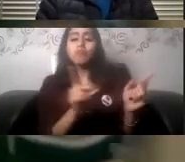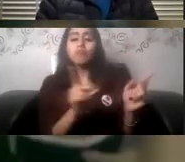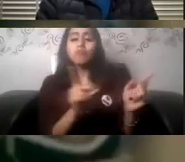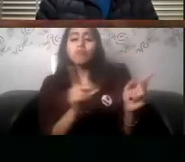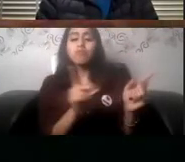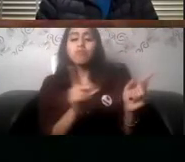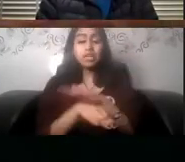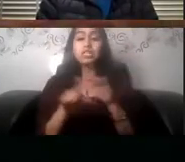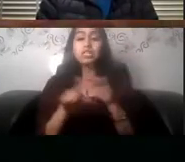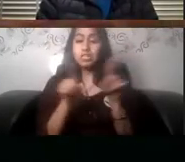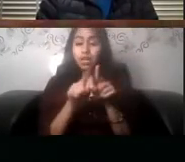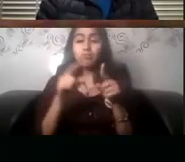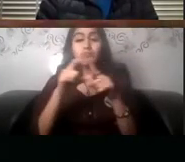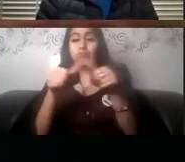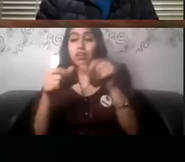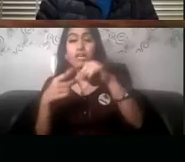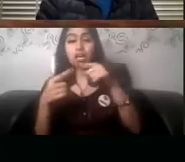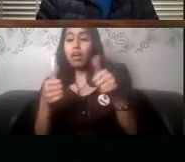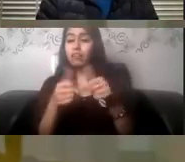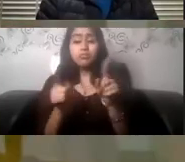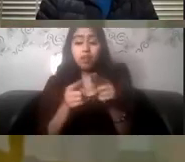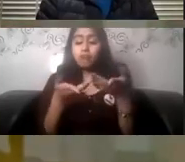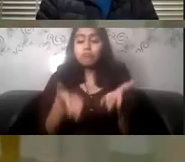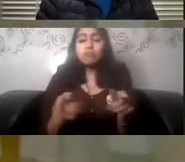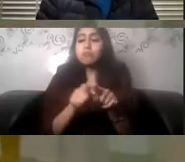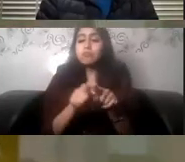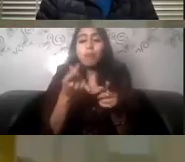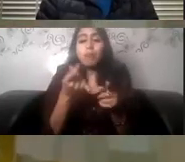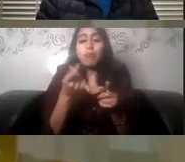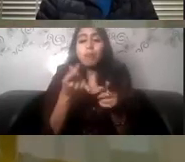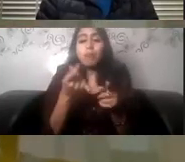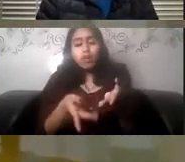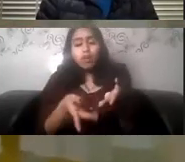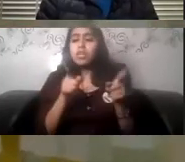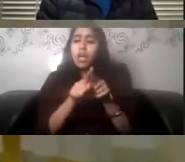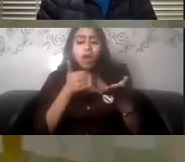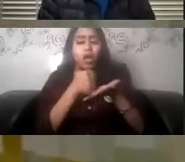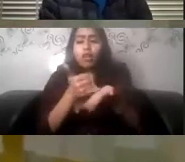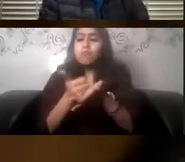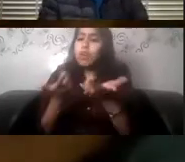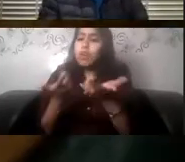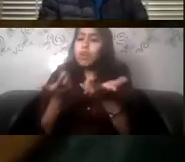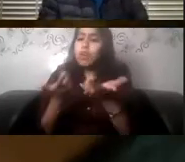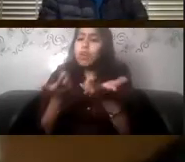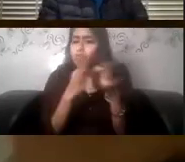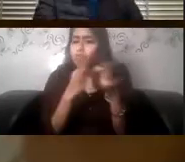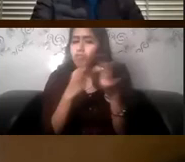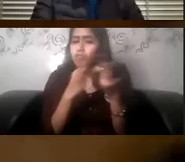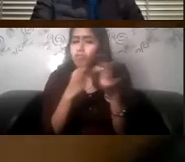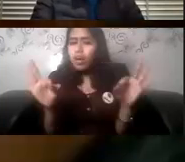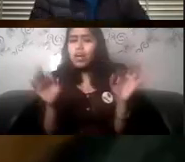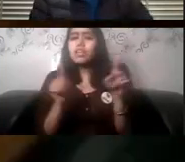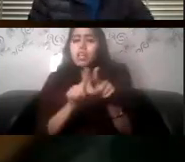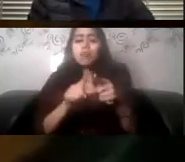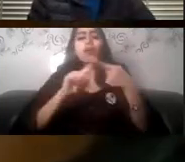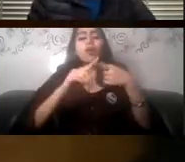कोई किसी के बिना पैसे के हेल्प नहीं करता है, बट सार्थक हेल्प भी करता है सर, और काफ़ी लोगों को एजुकेशन ट्रेनिंग वगैरह भी देता है और